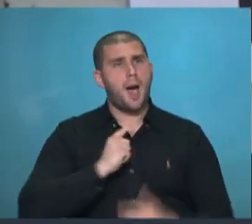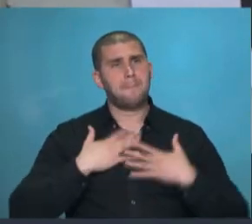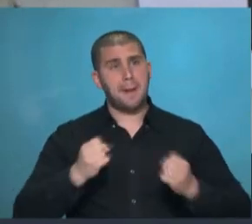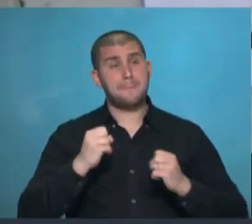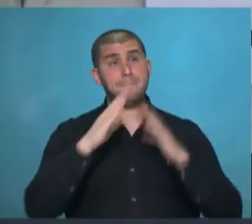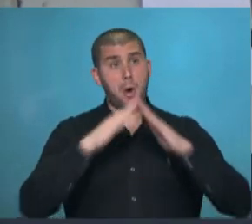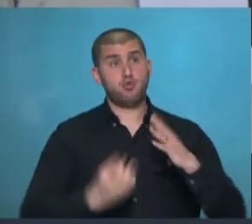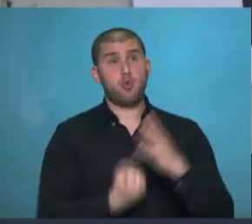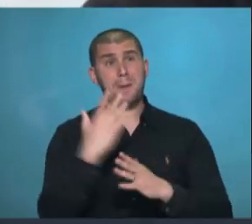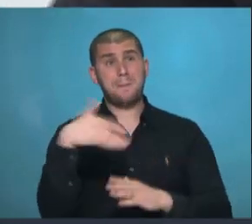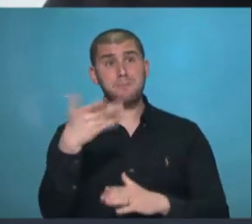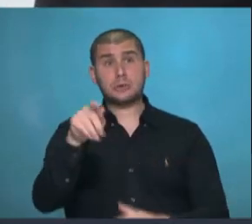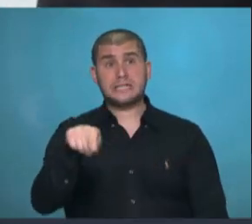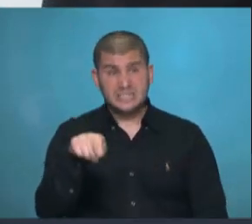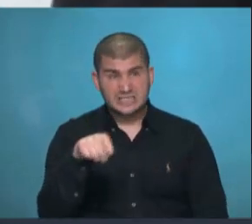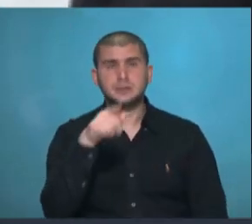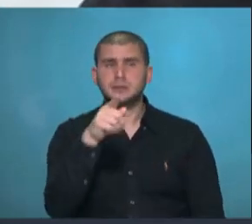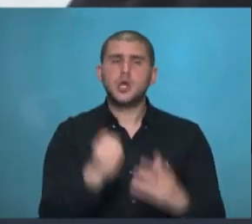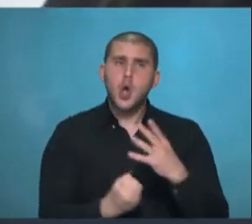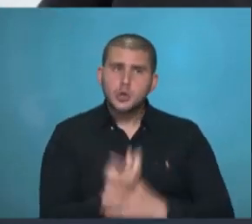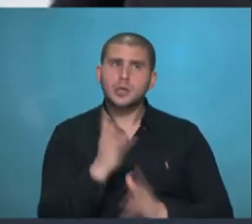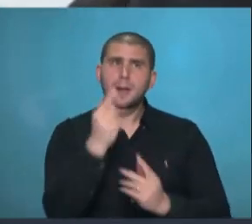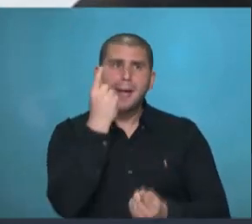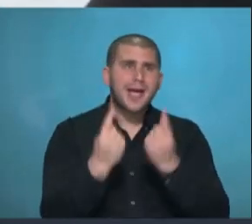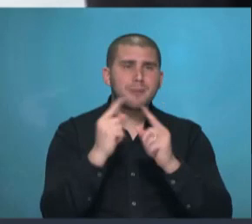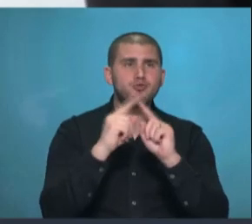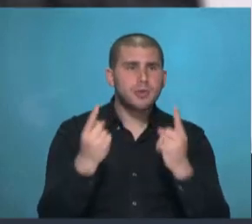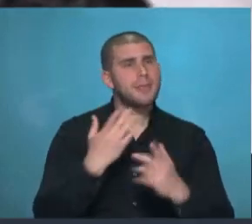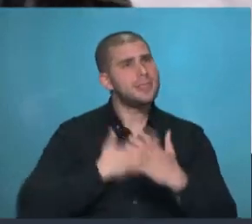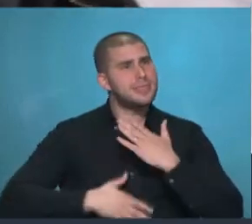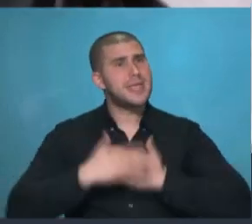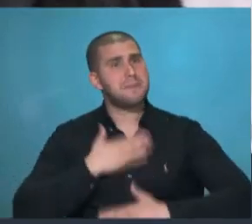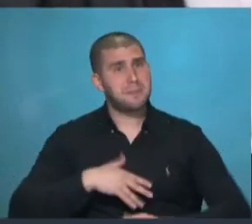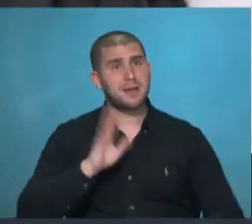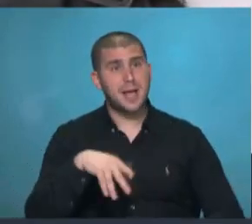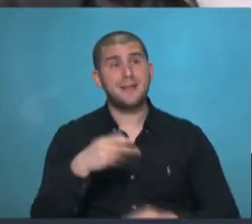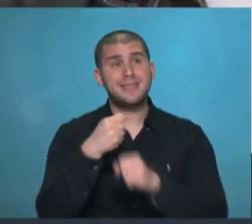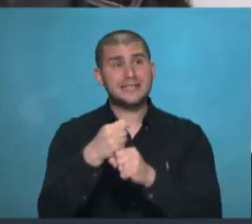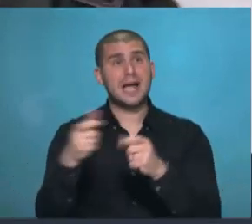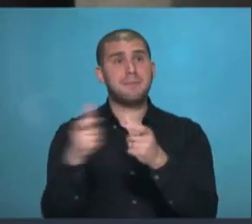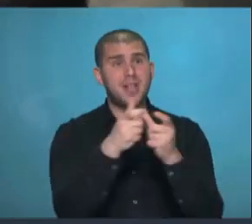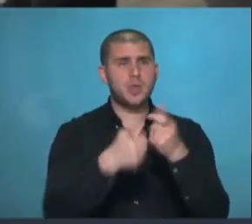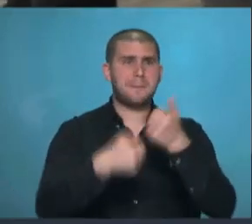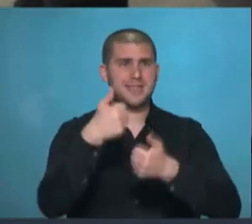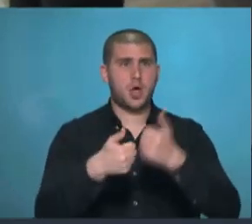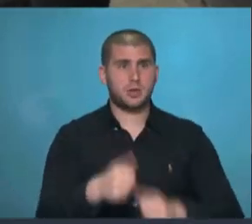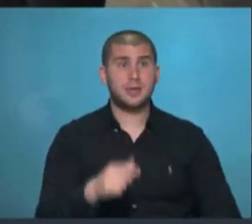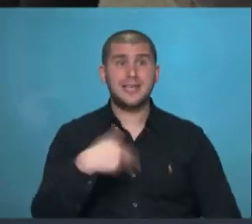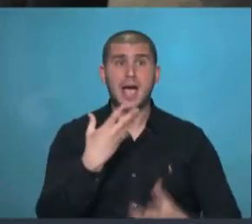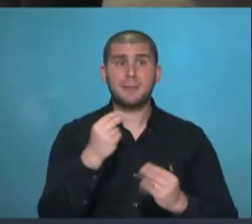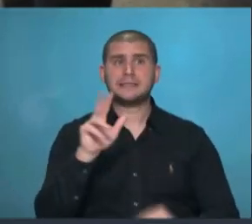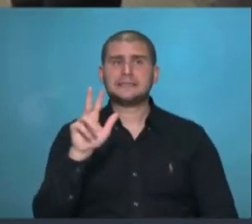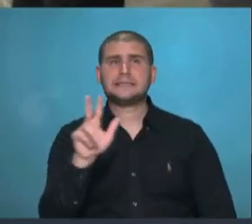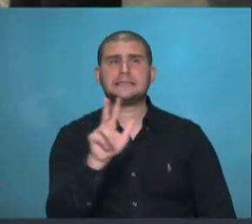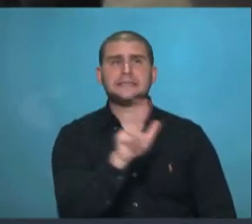שהוקם עבורה מחוץ לכנסת יוצרות גם רגעים אחרים, נעימים יותר, בנציגי המפלגות המתחרות. הם יהיה הרבה צצצה